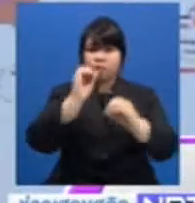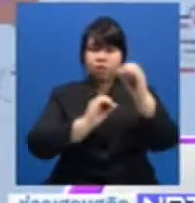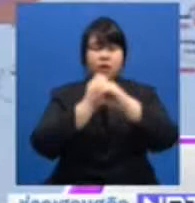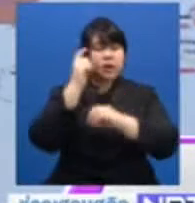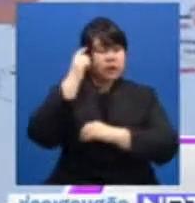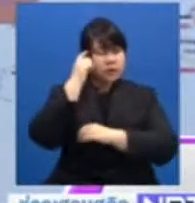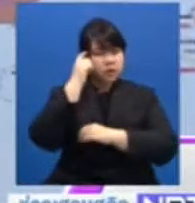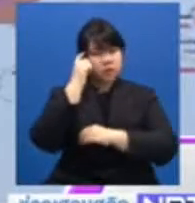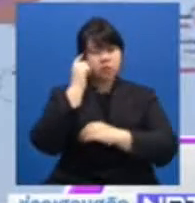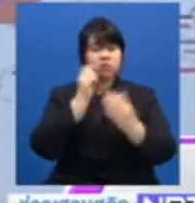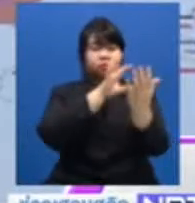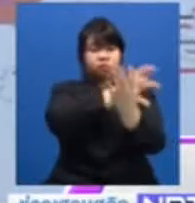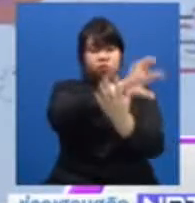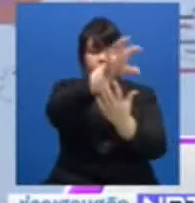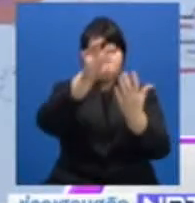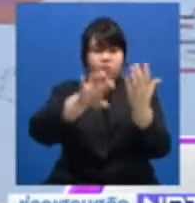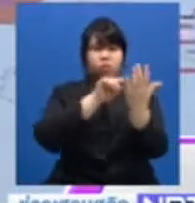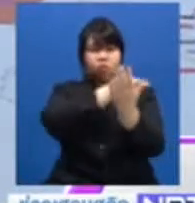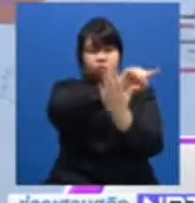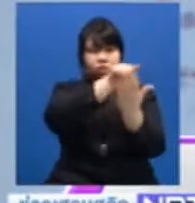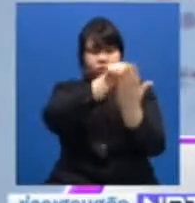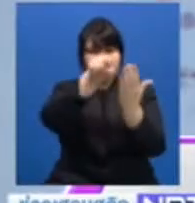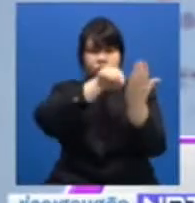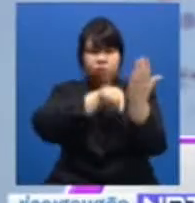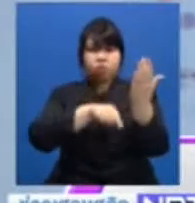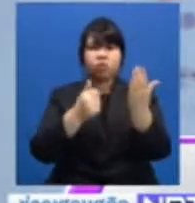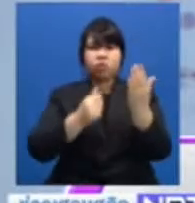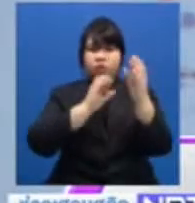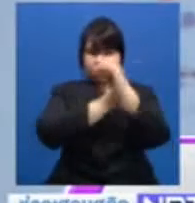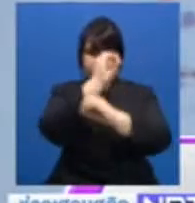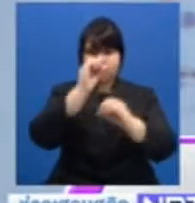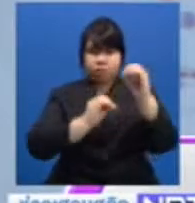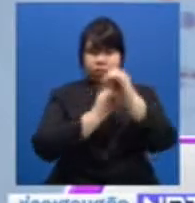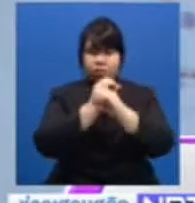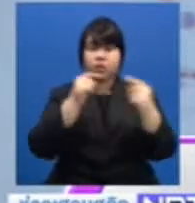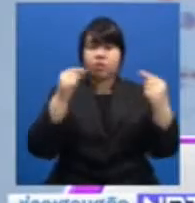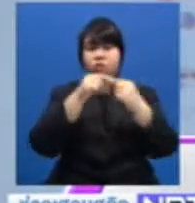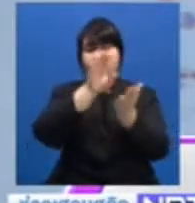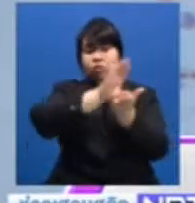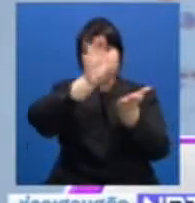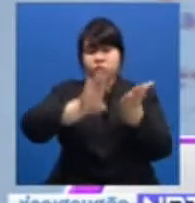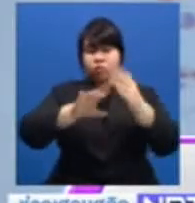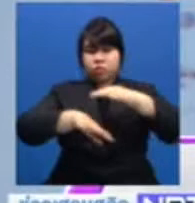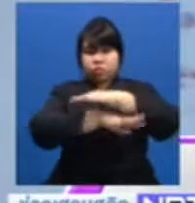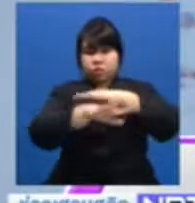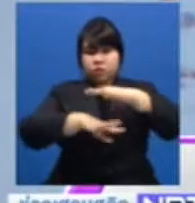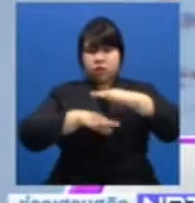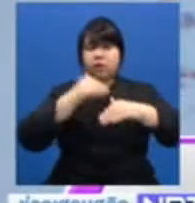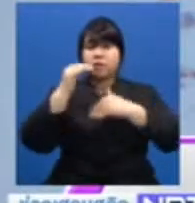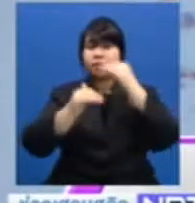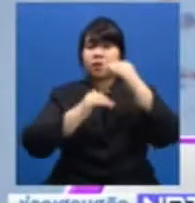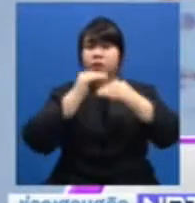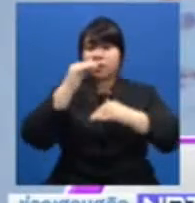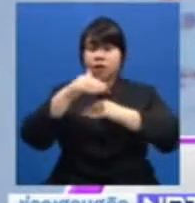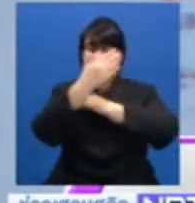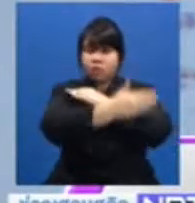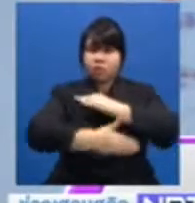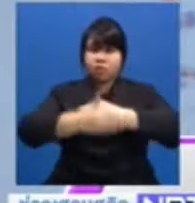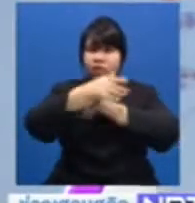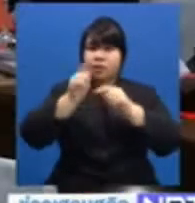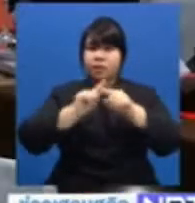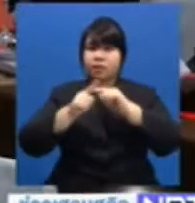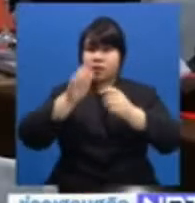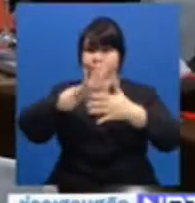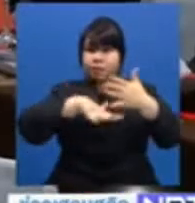ข้ามประเทศมีความปลอดภัยมากขึ้นด้วยส่วนการลงทุนพัฒนาโครงสร้างพื้นฐานด้านคมนาคมตามนโยบายคอย